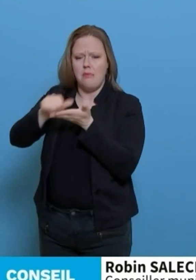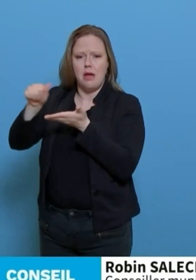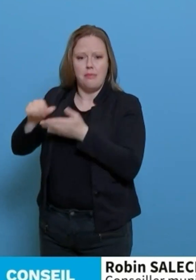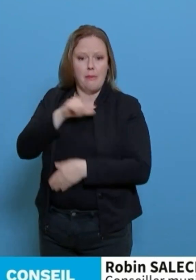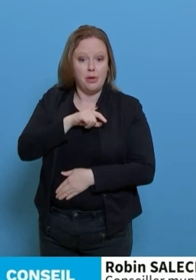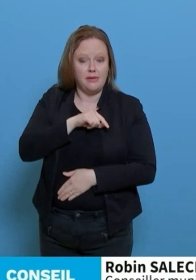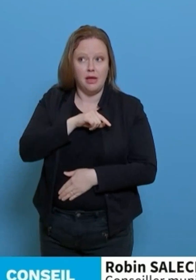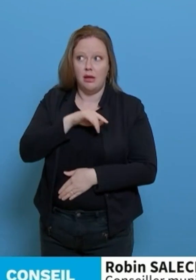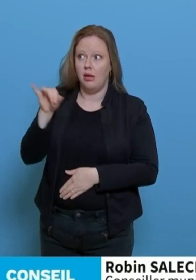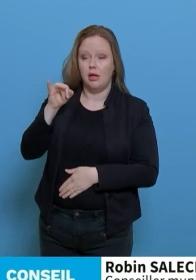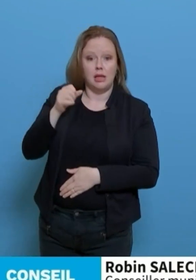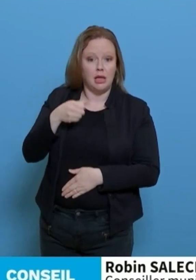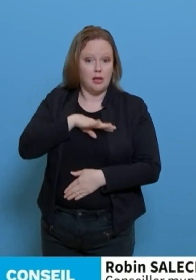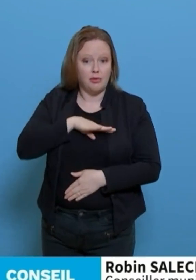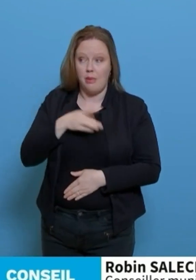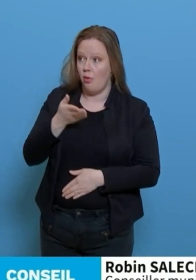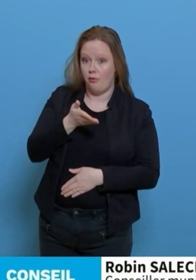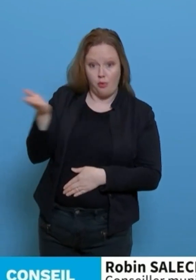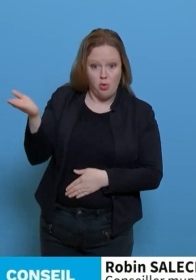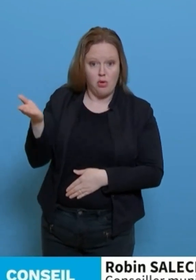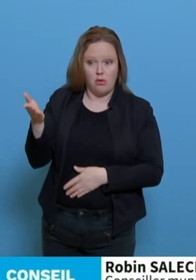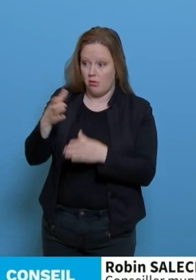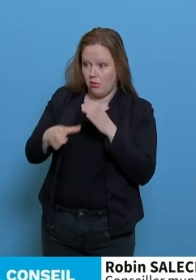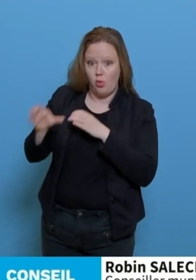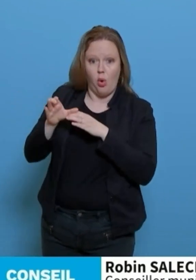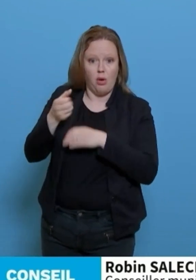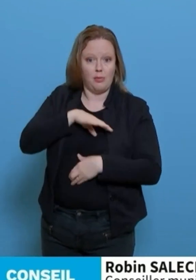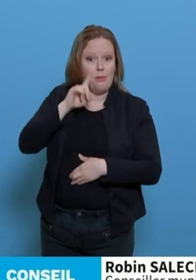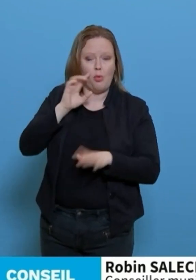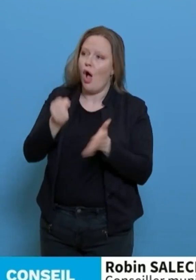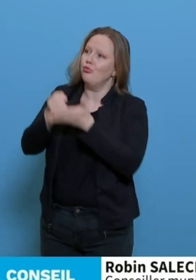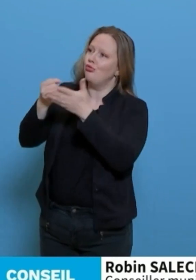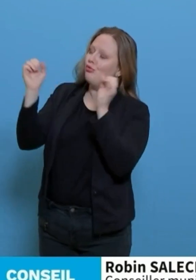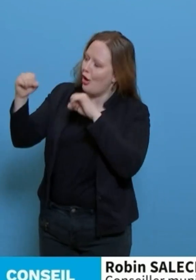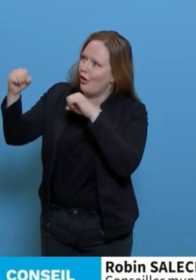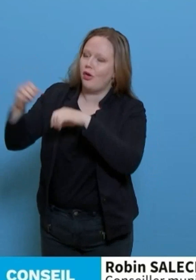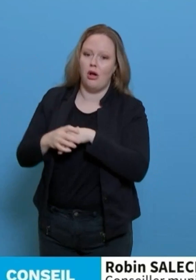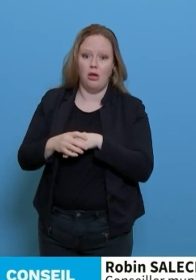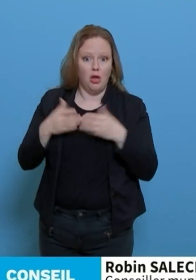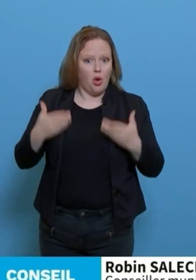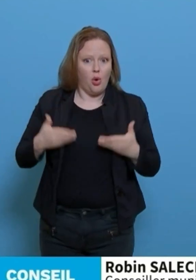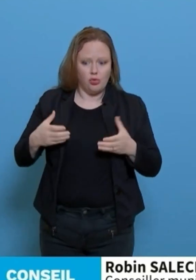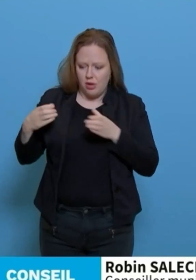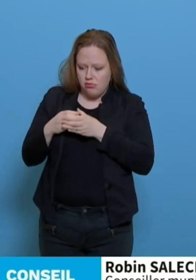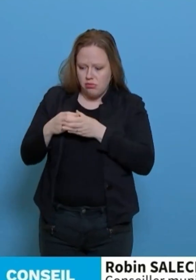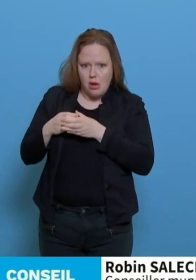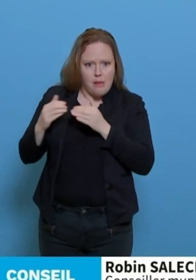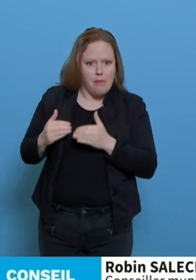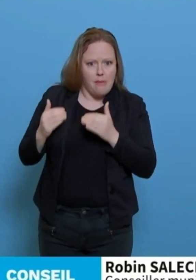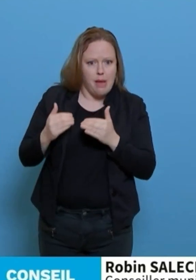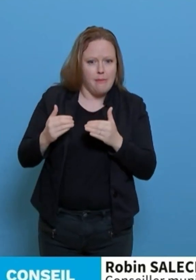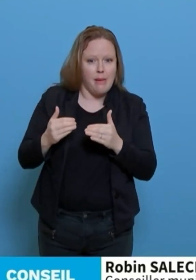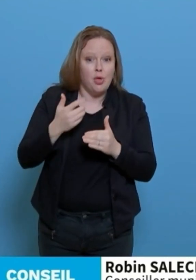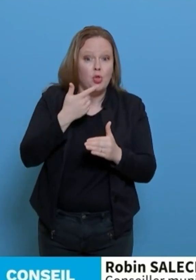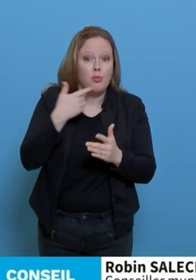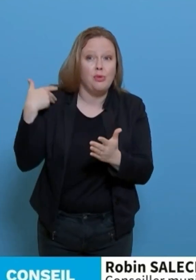êtes responsable, dont vous êtes co-responsable et que vous avez soutenu, qui fait qu'aujourd'hui, nous avons le même nombre de policiers dans ce pays qu'en